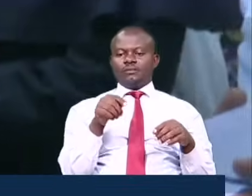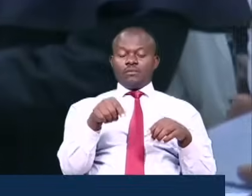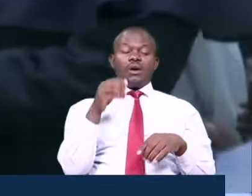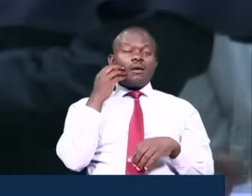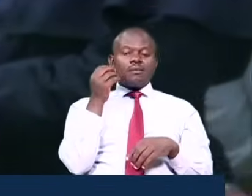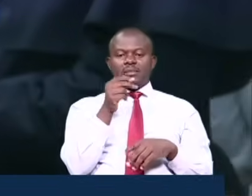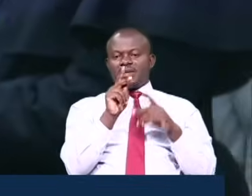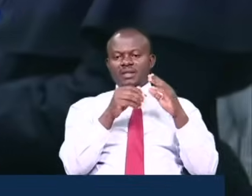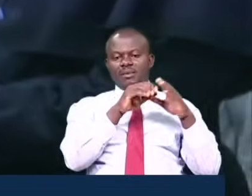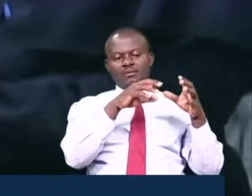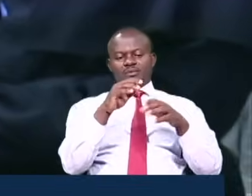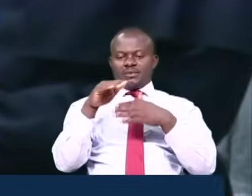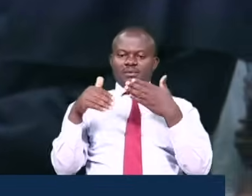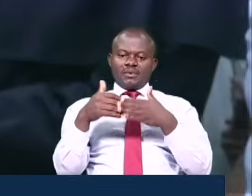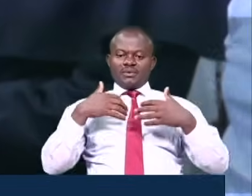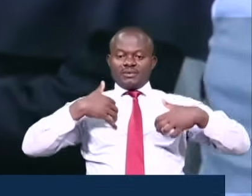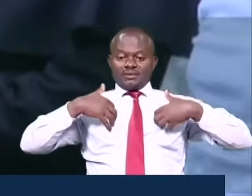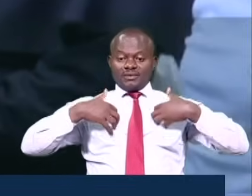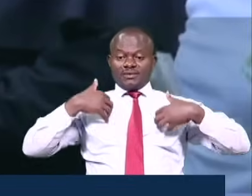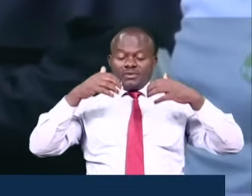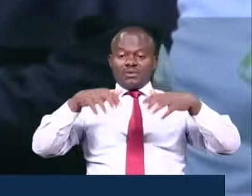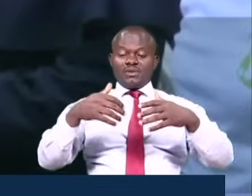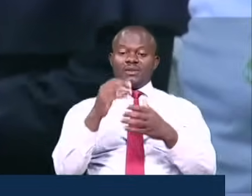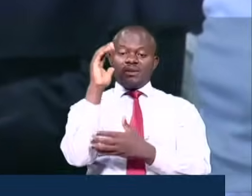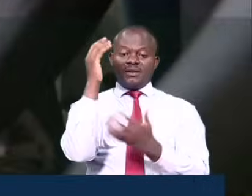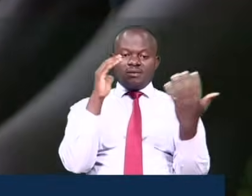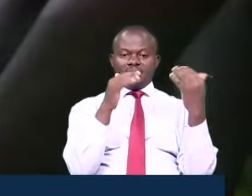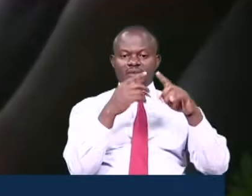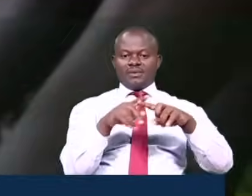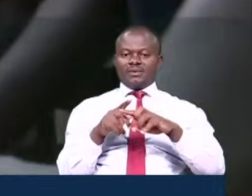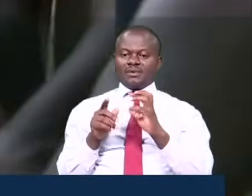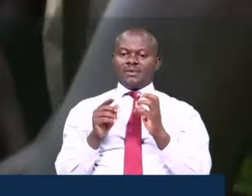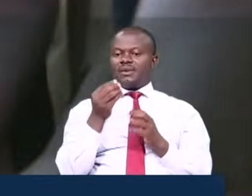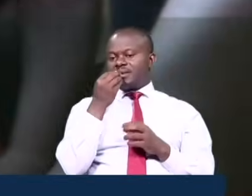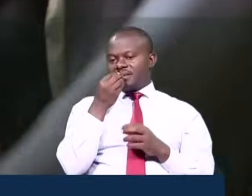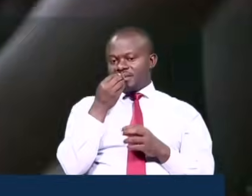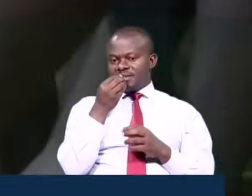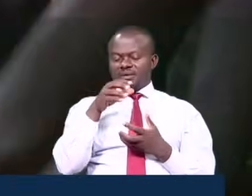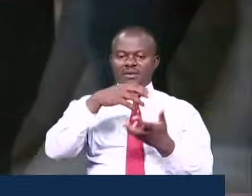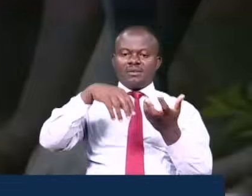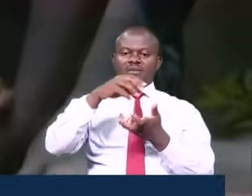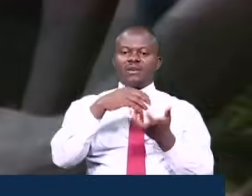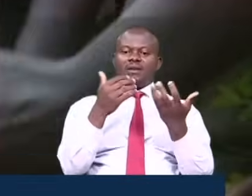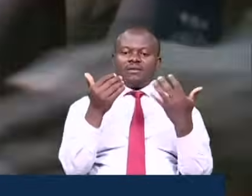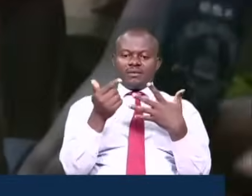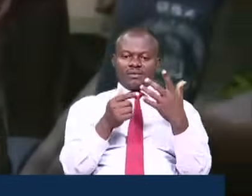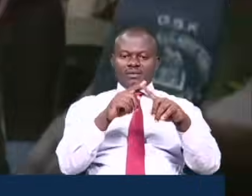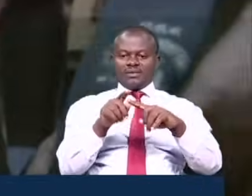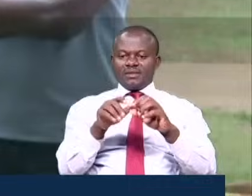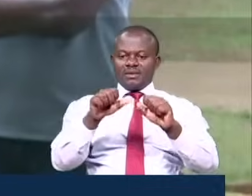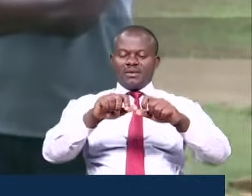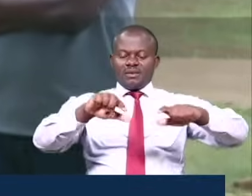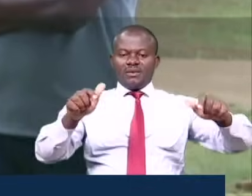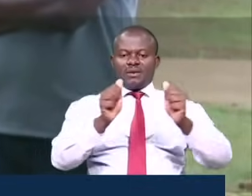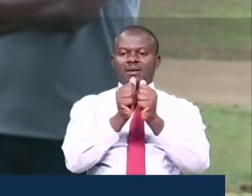usanga abantu mu byiciro byose bashishikajwe no gutera ibiti by'ubwoko butandukanye bya ibiribwa ibivangwa n'imyaka ibifata ubutaka